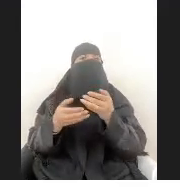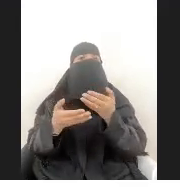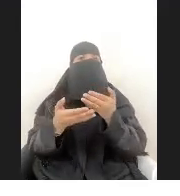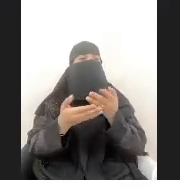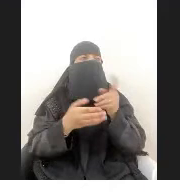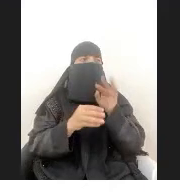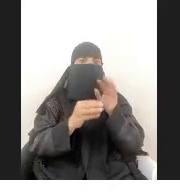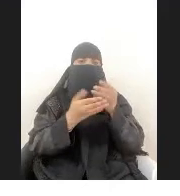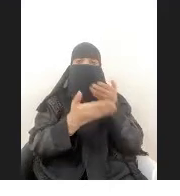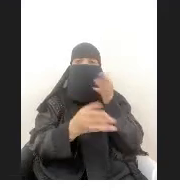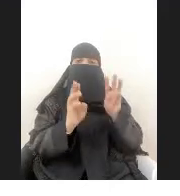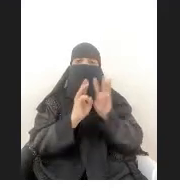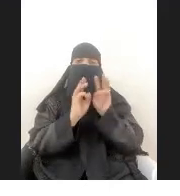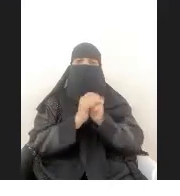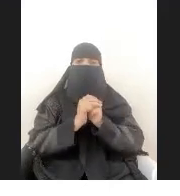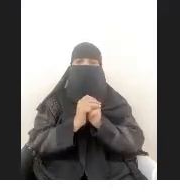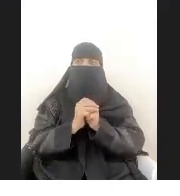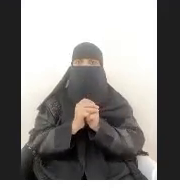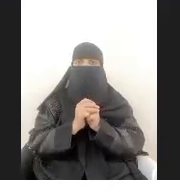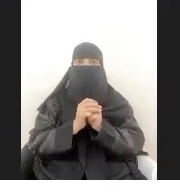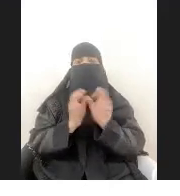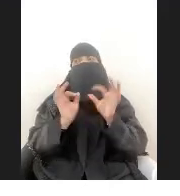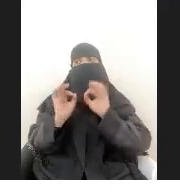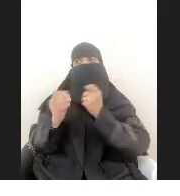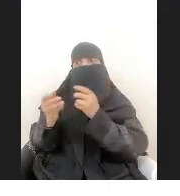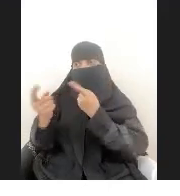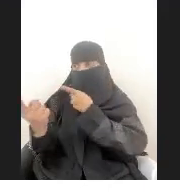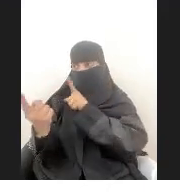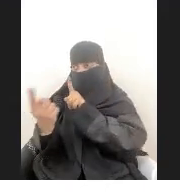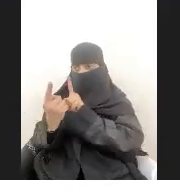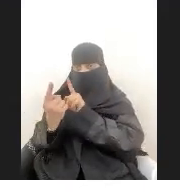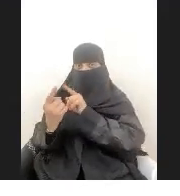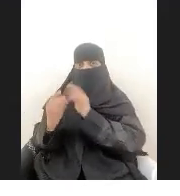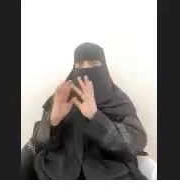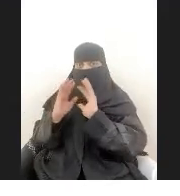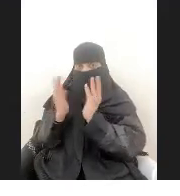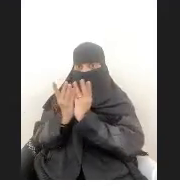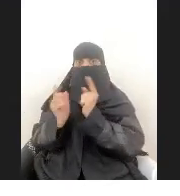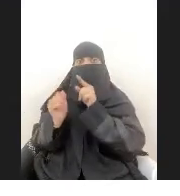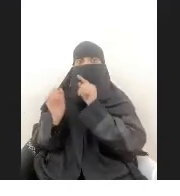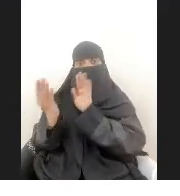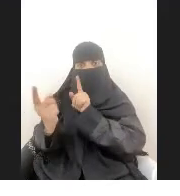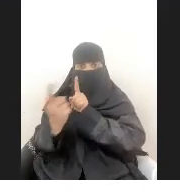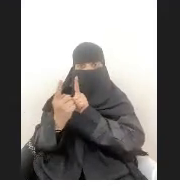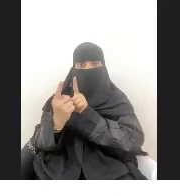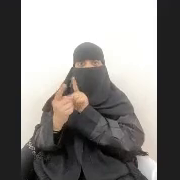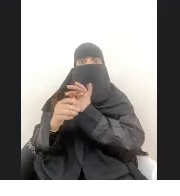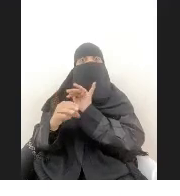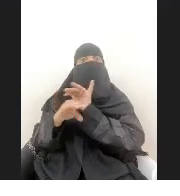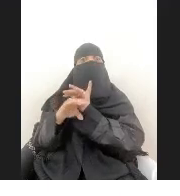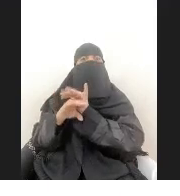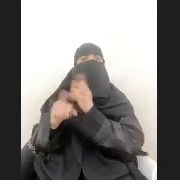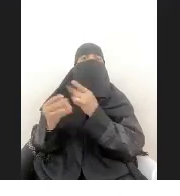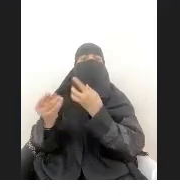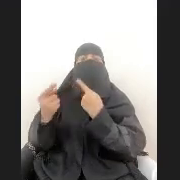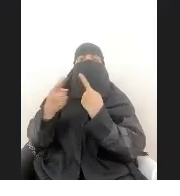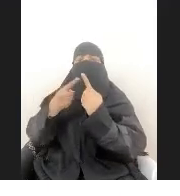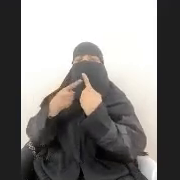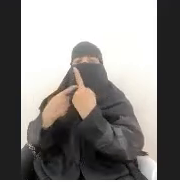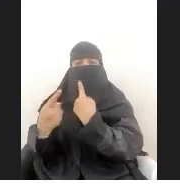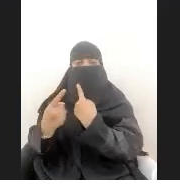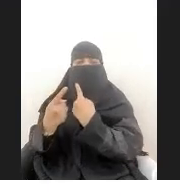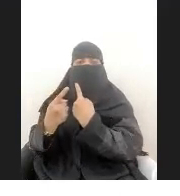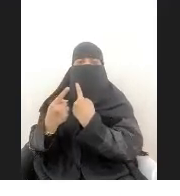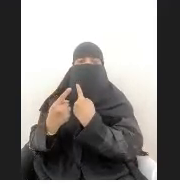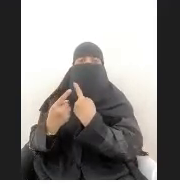أنتوا تشرحوا زيادة، بس خلوا دائما استغلوا الفيس تو فيس في التيم بيلدينج. هنا